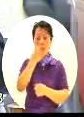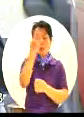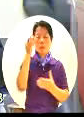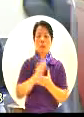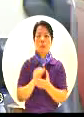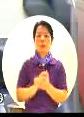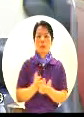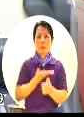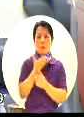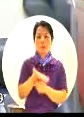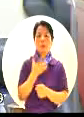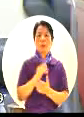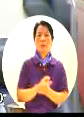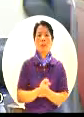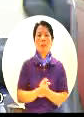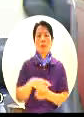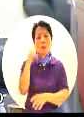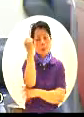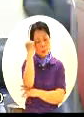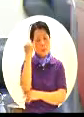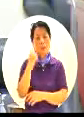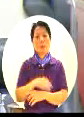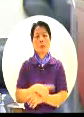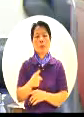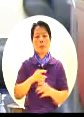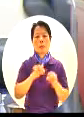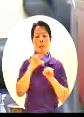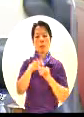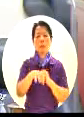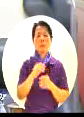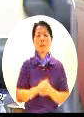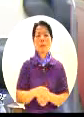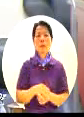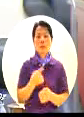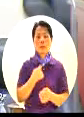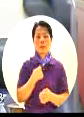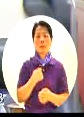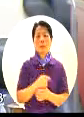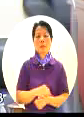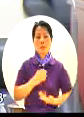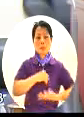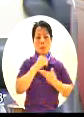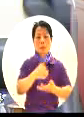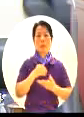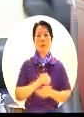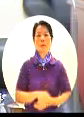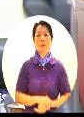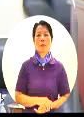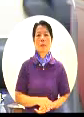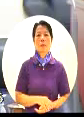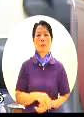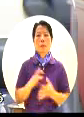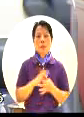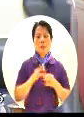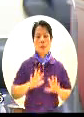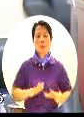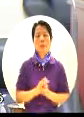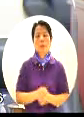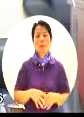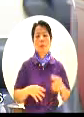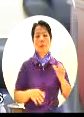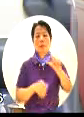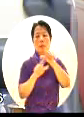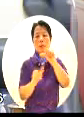一个住的一个地方，哈！我是建议啊，哈！因为我今年五月份，